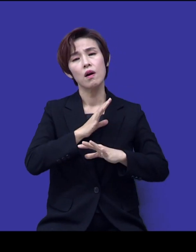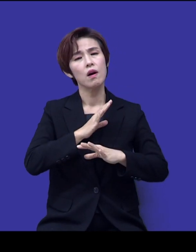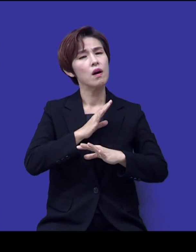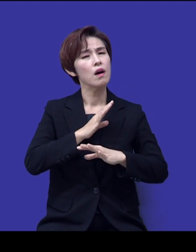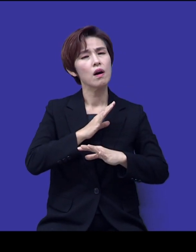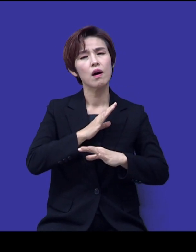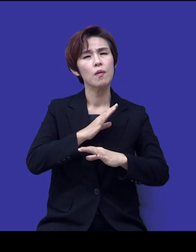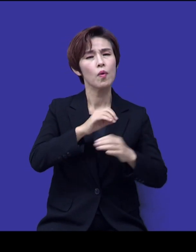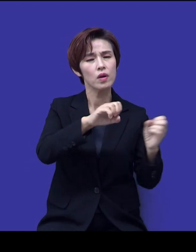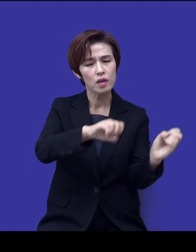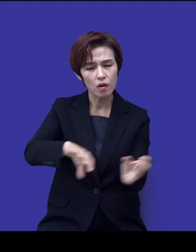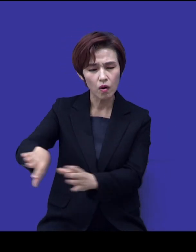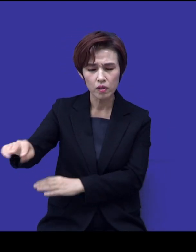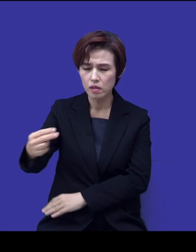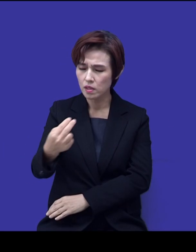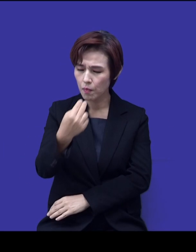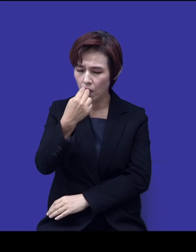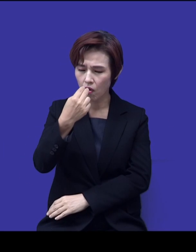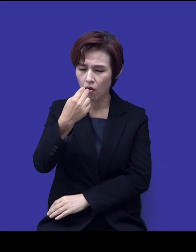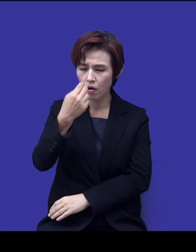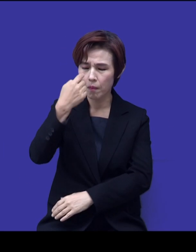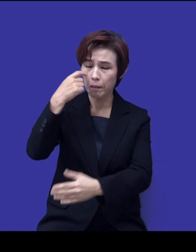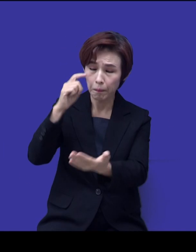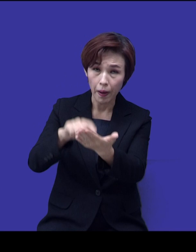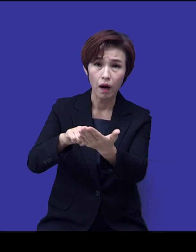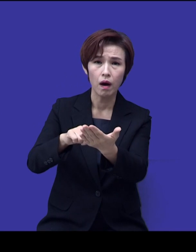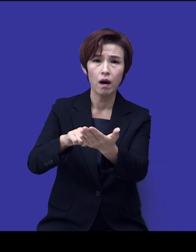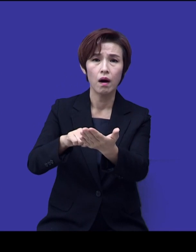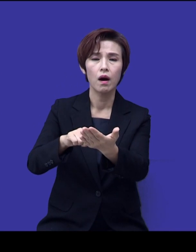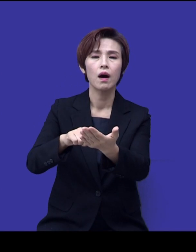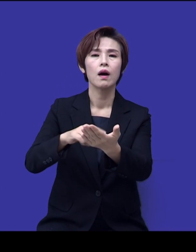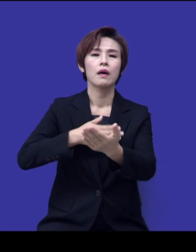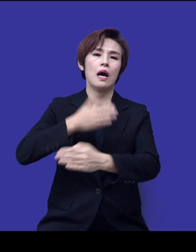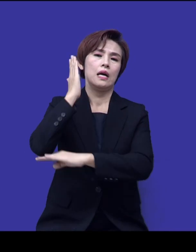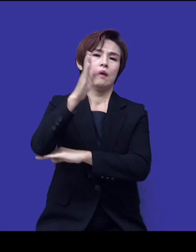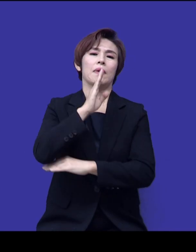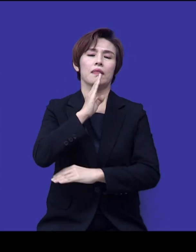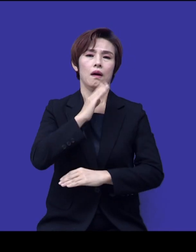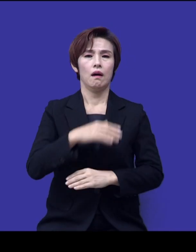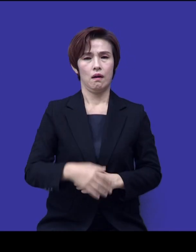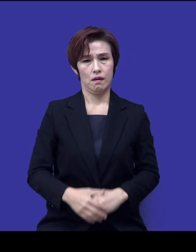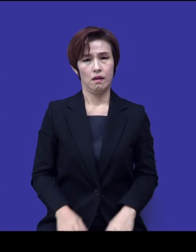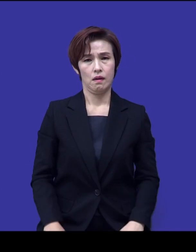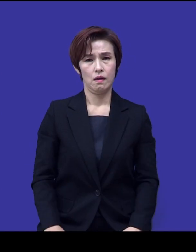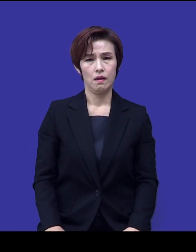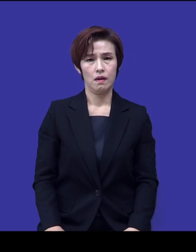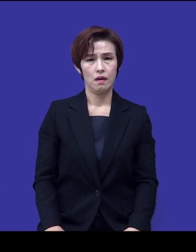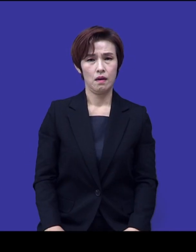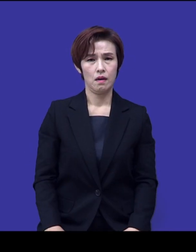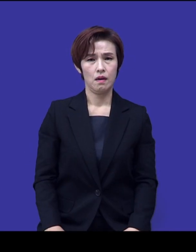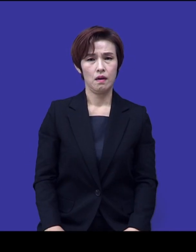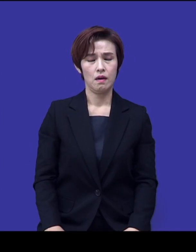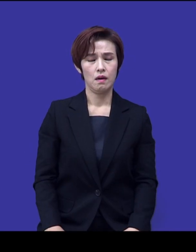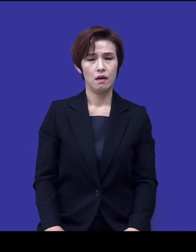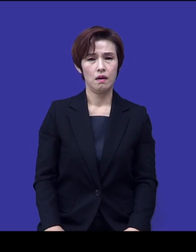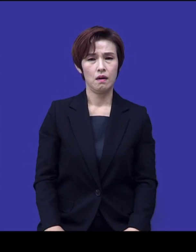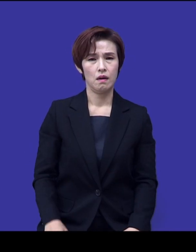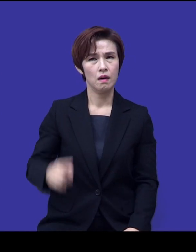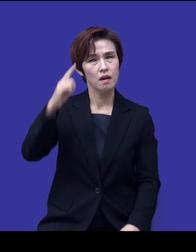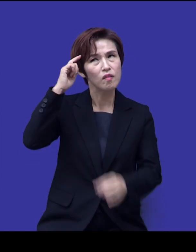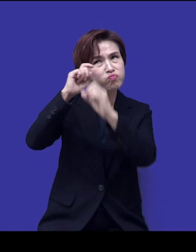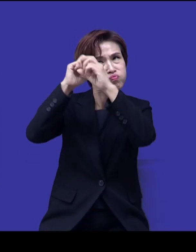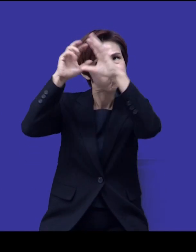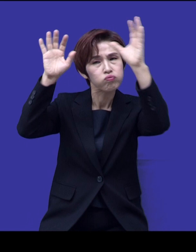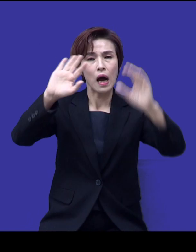뭐 잃었던 생명 찾았고 생명을 찾았잖아요. 예. 그러니까 그게 그냥 몸으로 느껴지는 찬송이었지 무슨 멀리 생각하니까